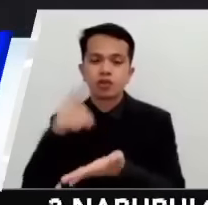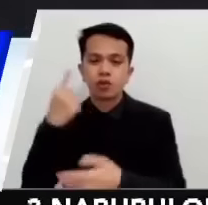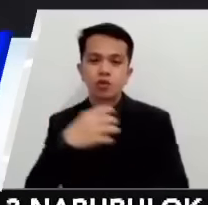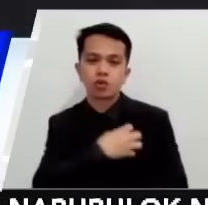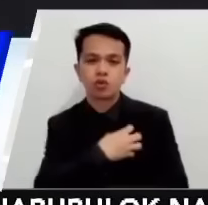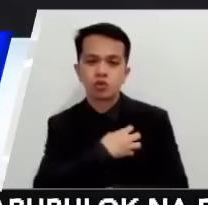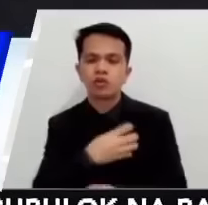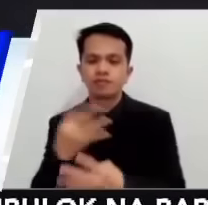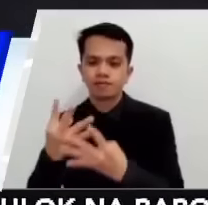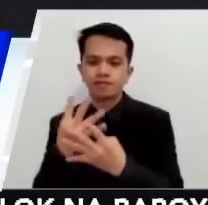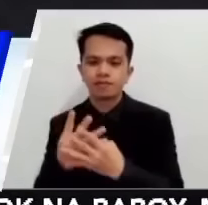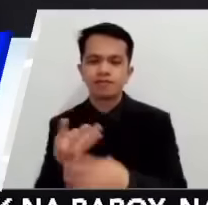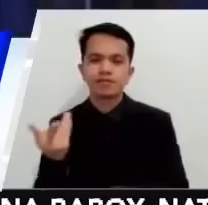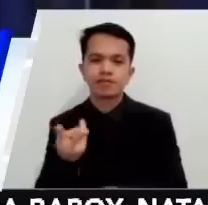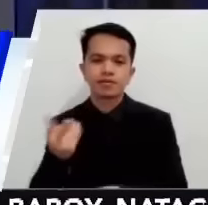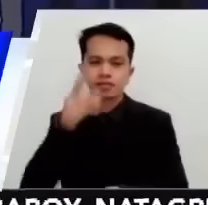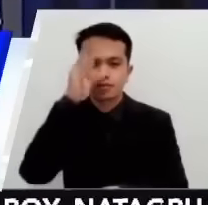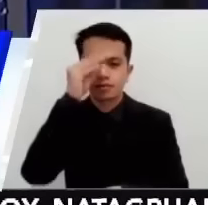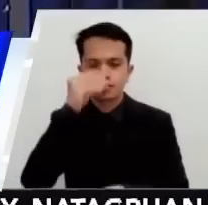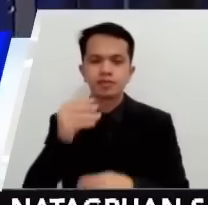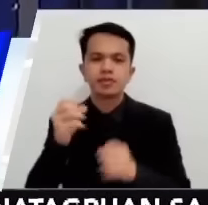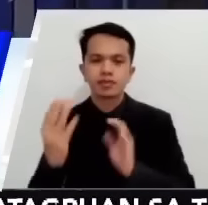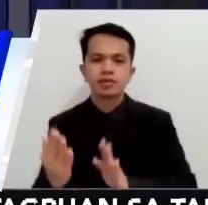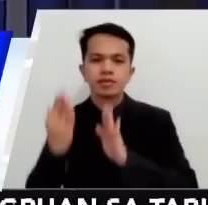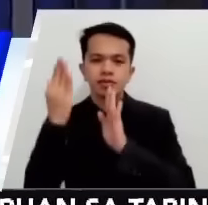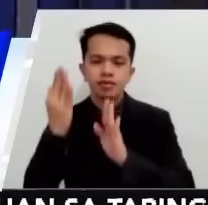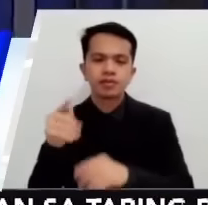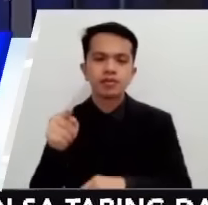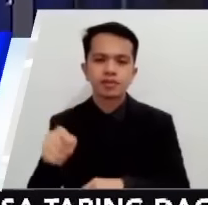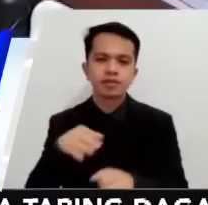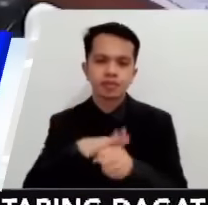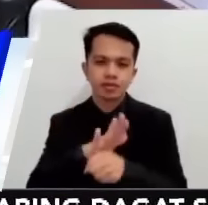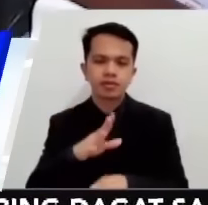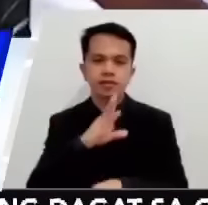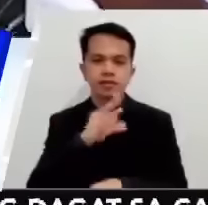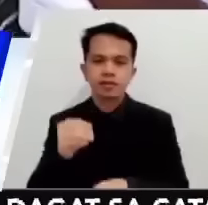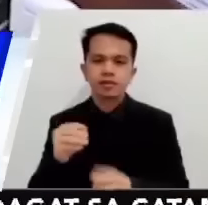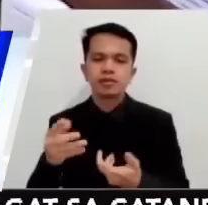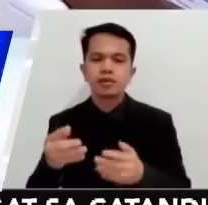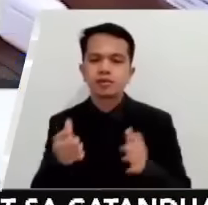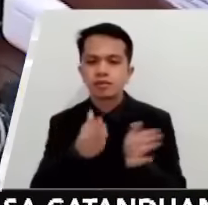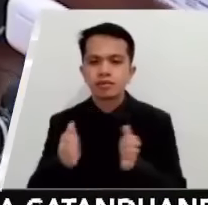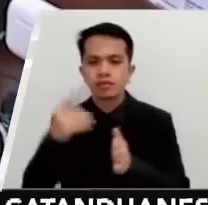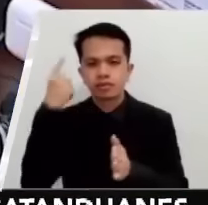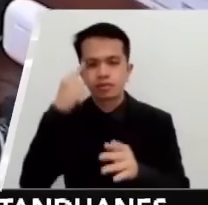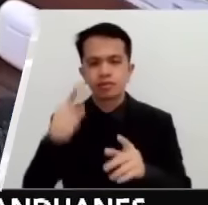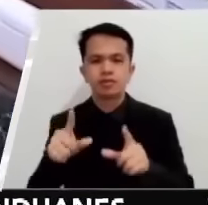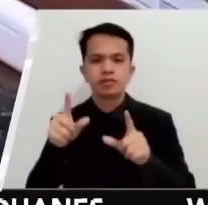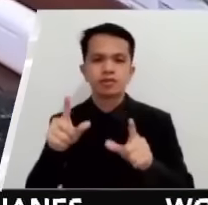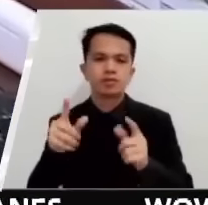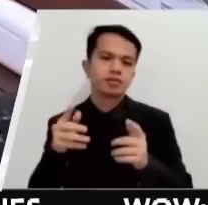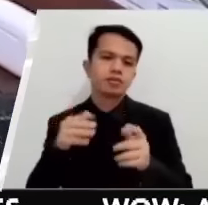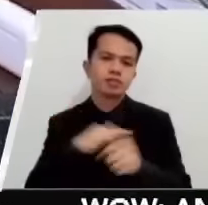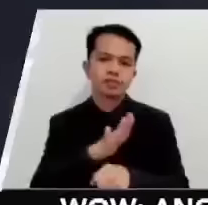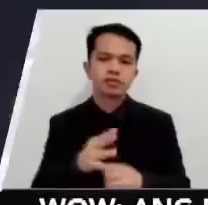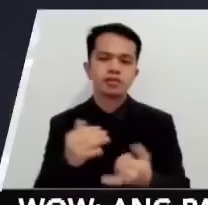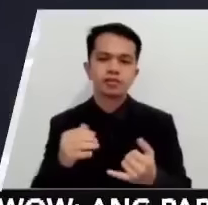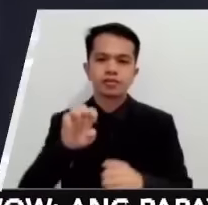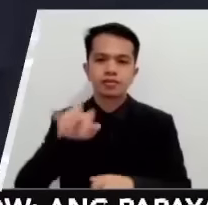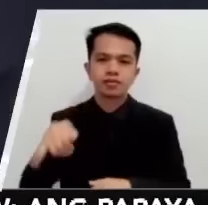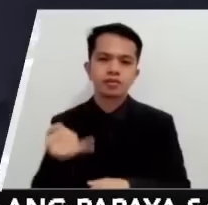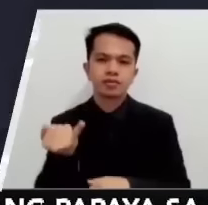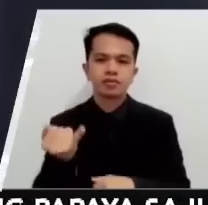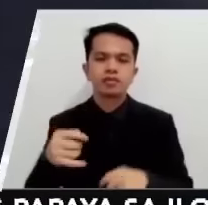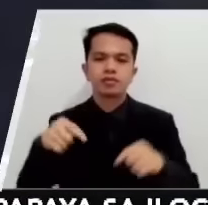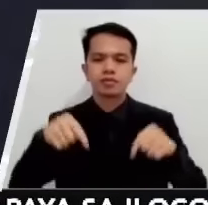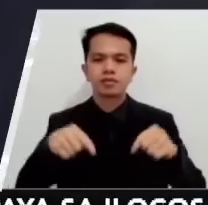mga akusado na nahaharap sa reklamong rape at statutory rape. EJ Gomez, nagbabalita para sa GMA